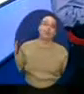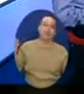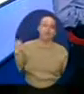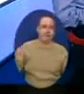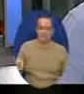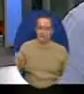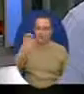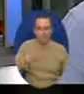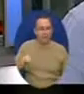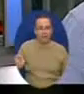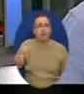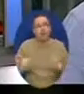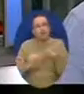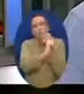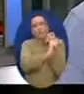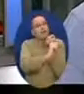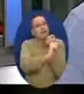רחוקים משם